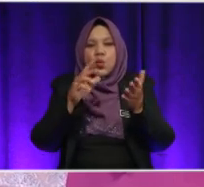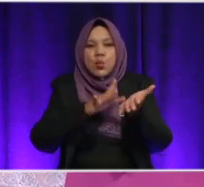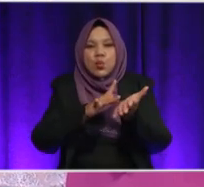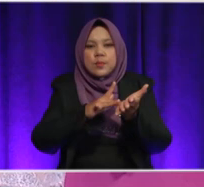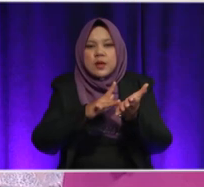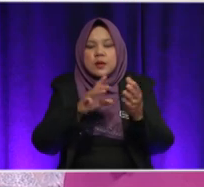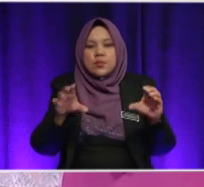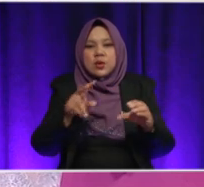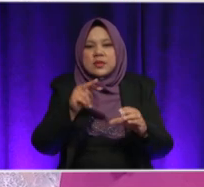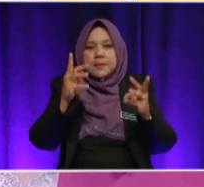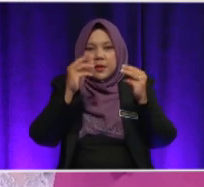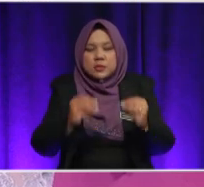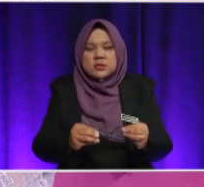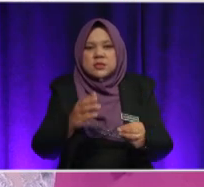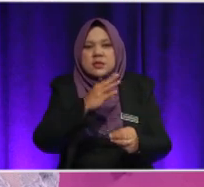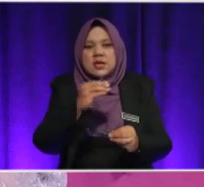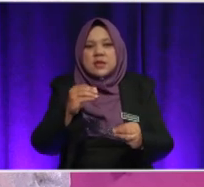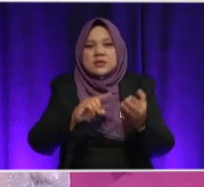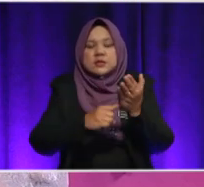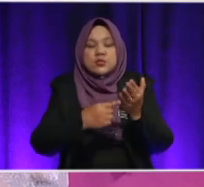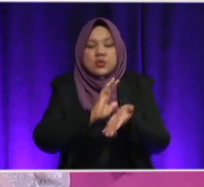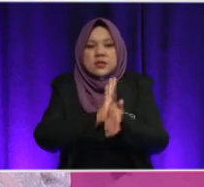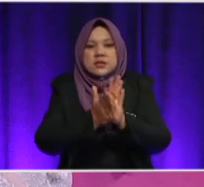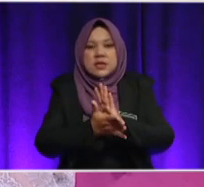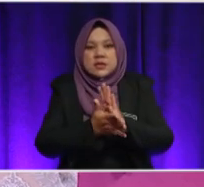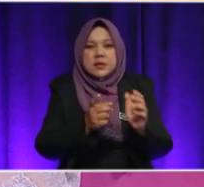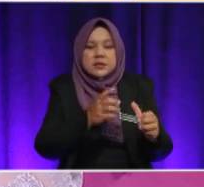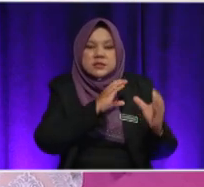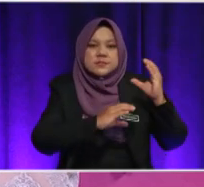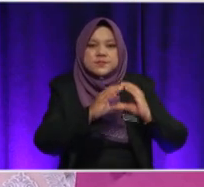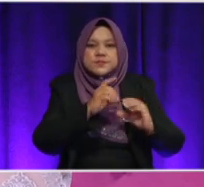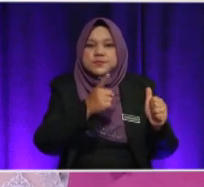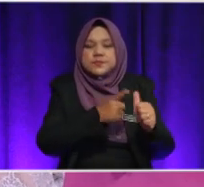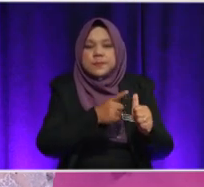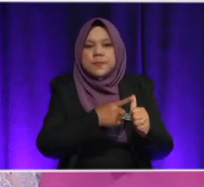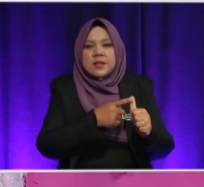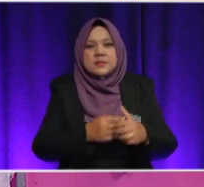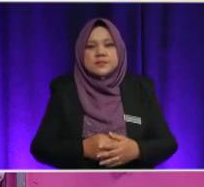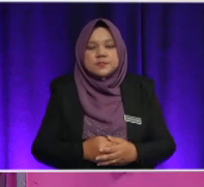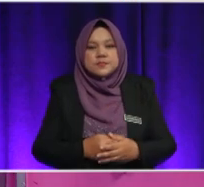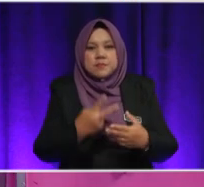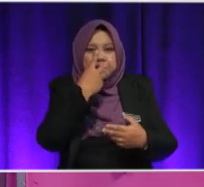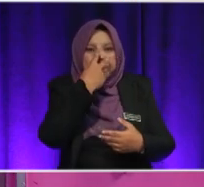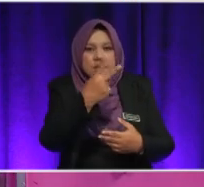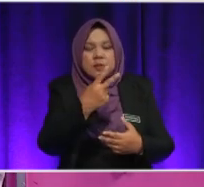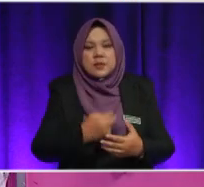obat daripada sumber jadi dari ciri yang pertama sebelum itu Nampak tak